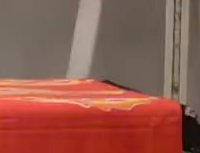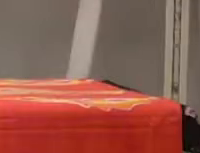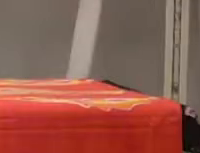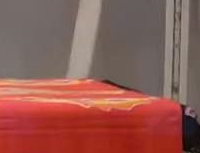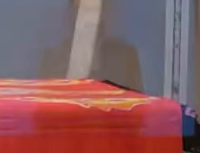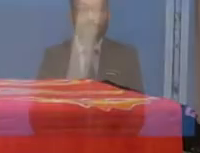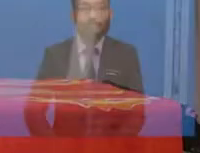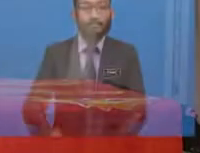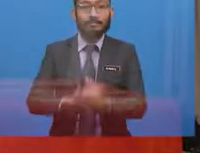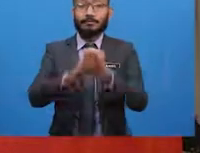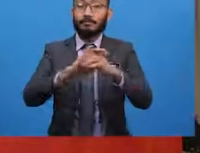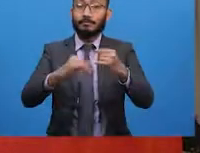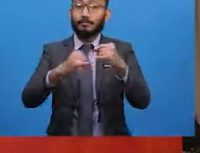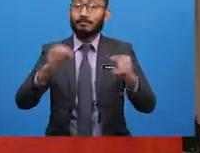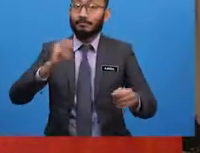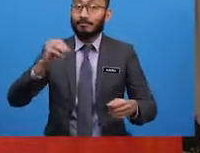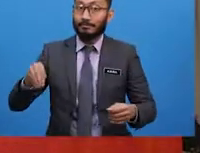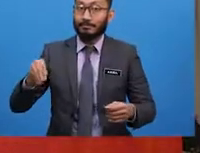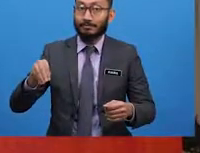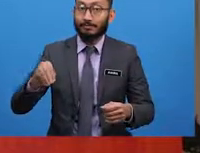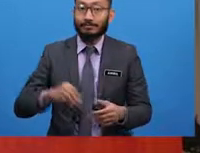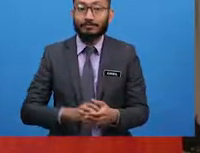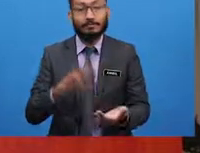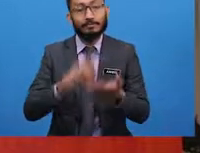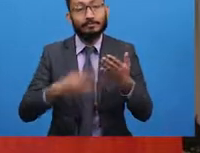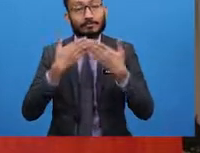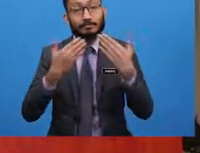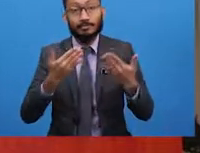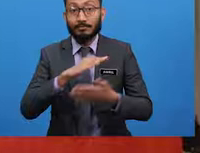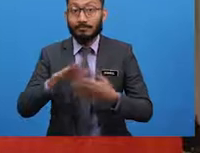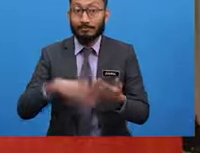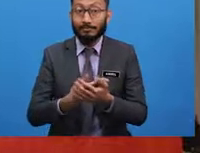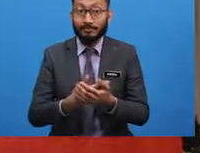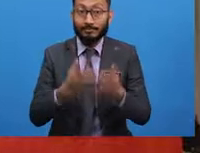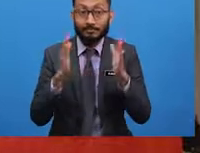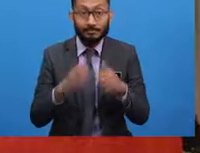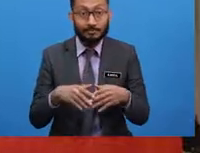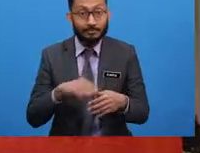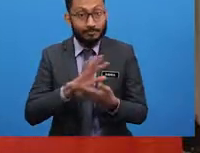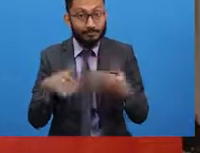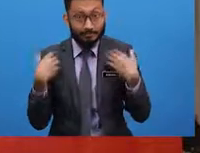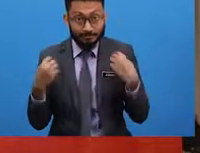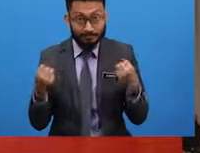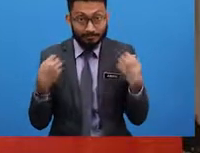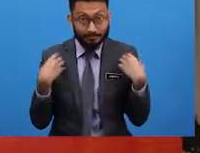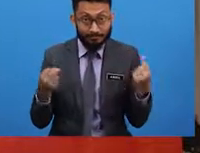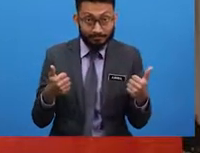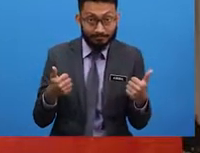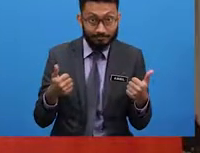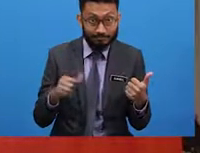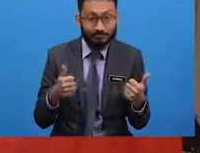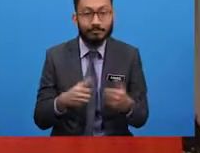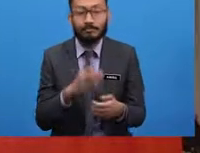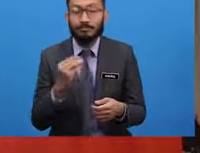Selamat sejahtera murid-murid. Apa khabar semua? Cikgu harapkan murid semua dalam keadaan sihat dan